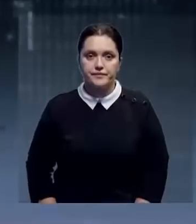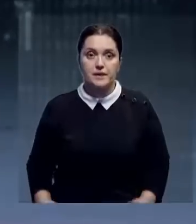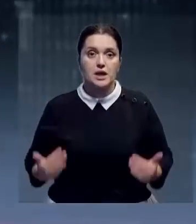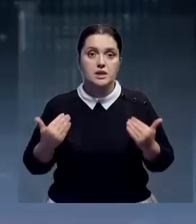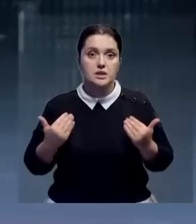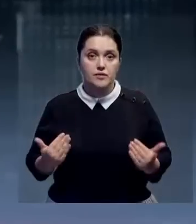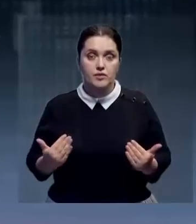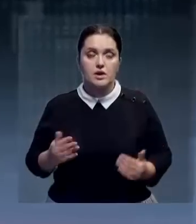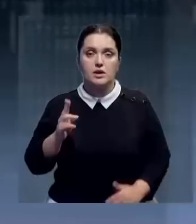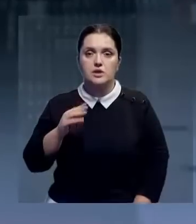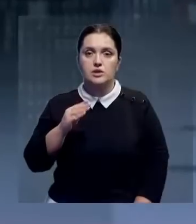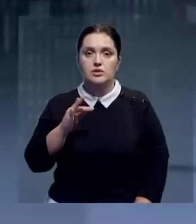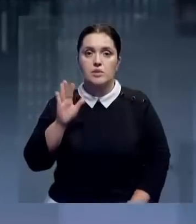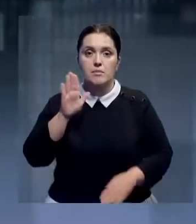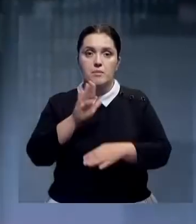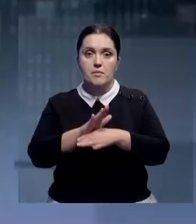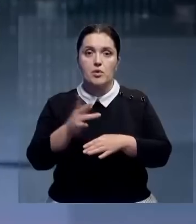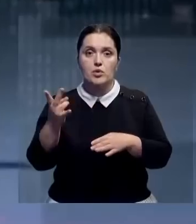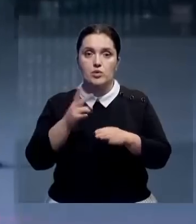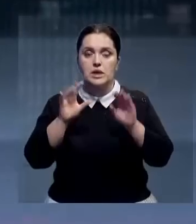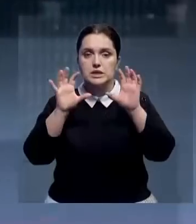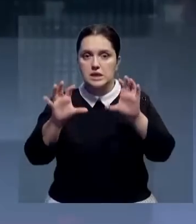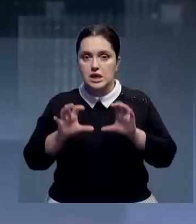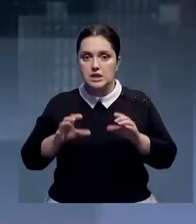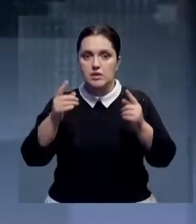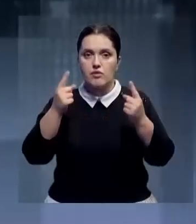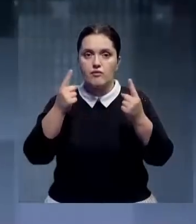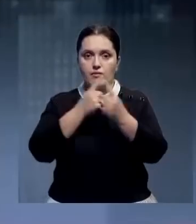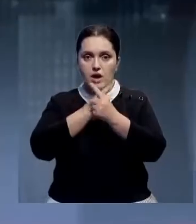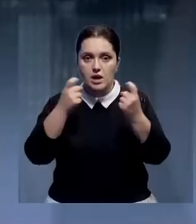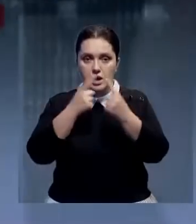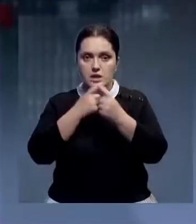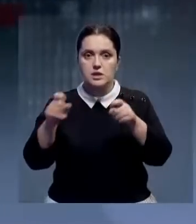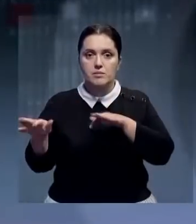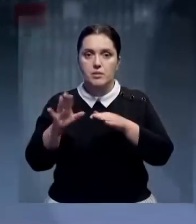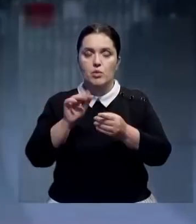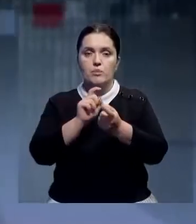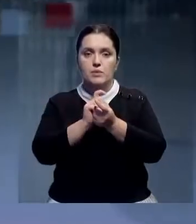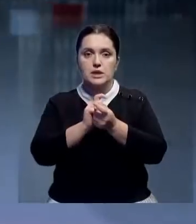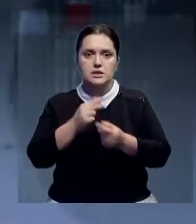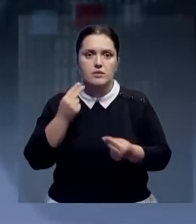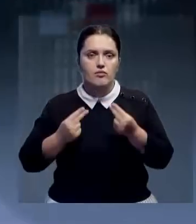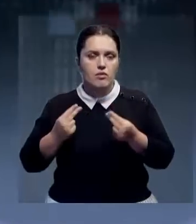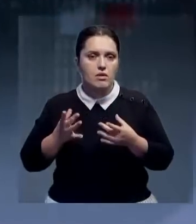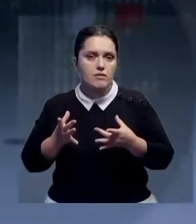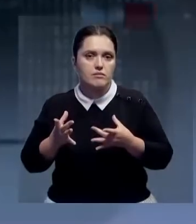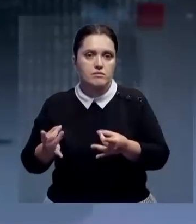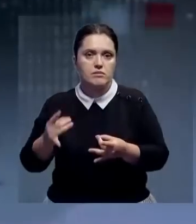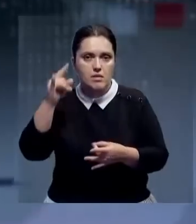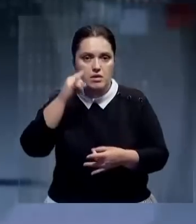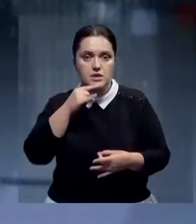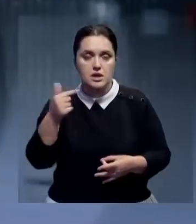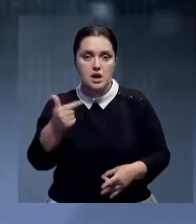И сегодня же Касым-Жомарт Токаев поручил принять комплекс законодательных и информационно-идеологических мер по борьбе с игровой зависимостью